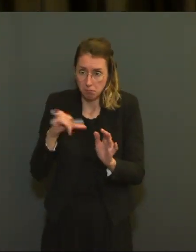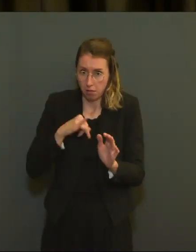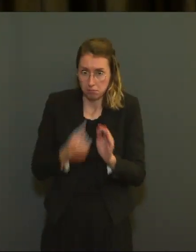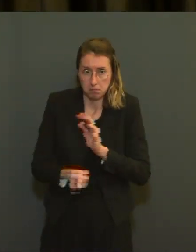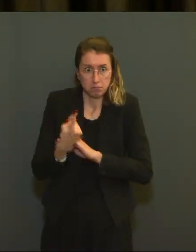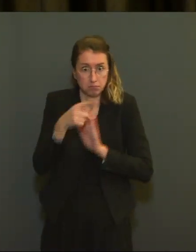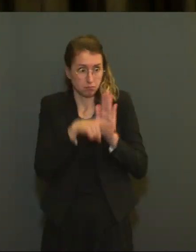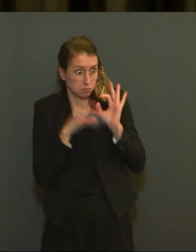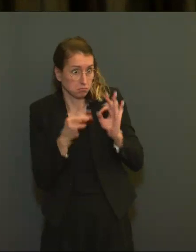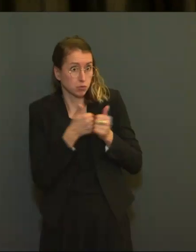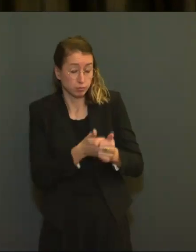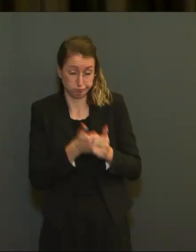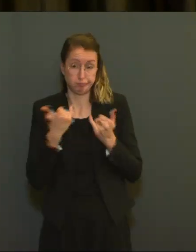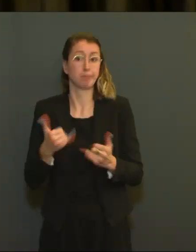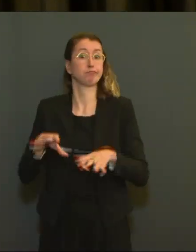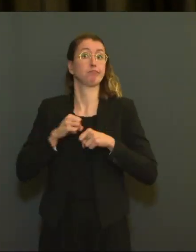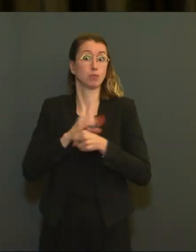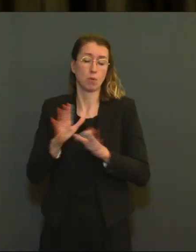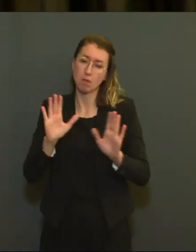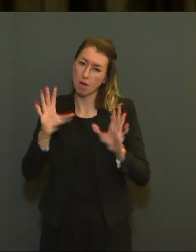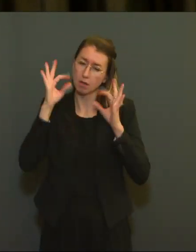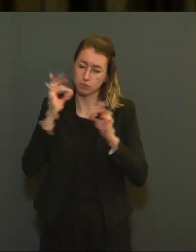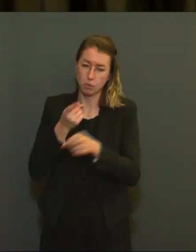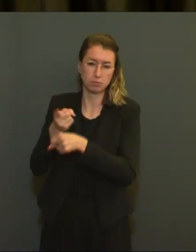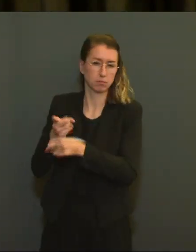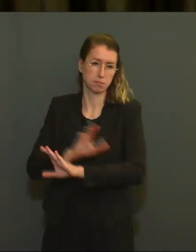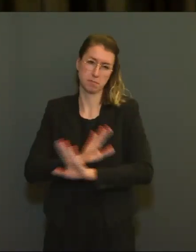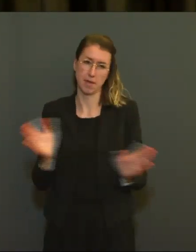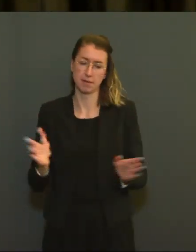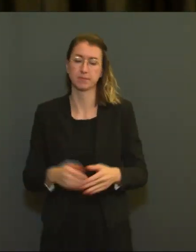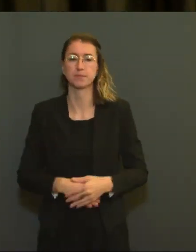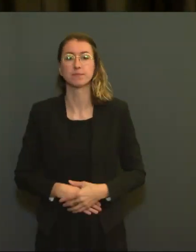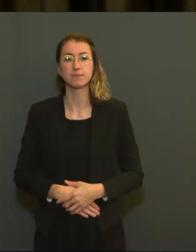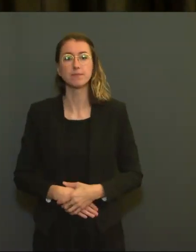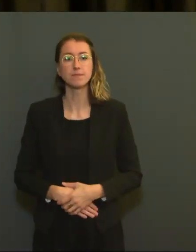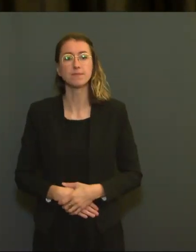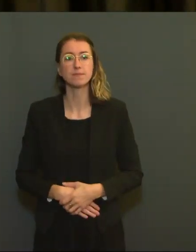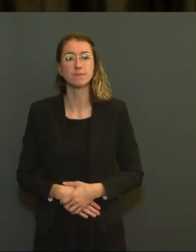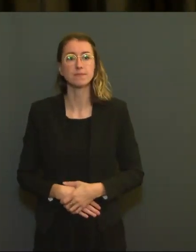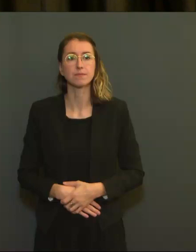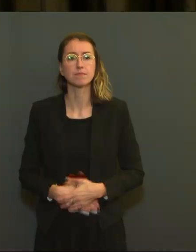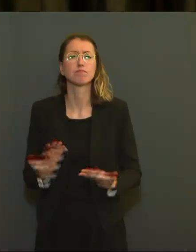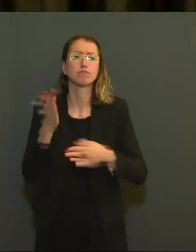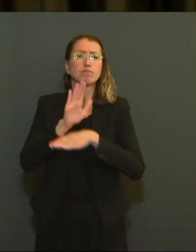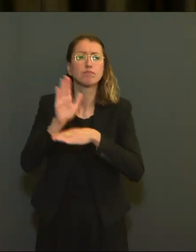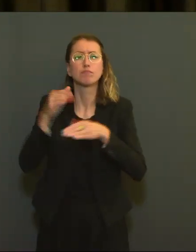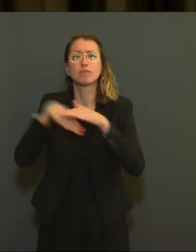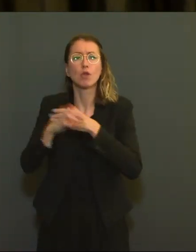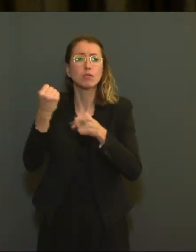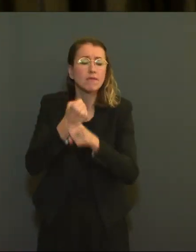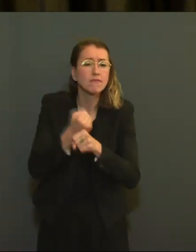de minimisation de leur situation au travail, à l'école, ne va pas du tout